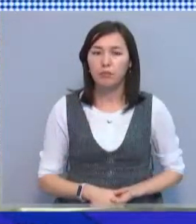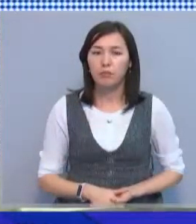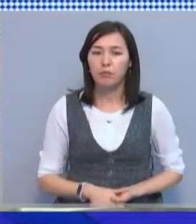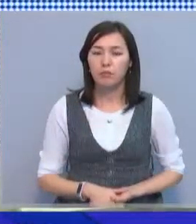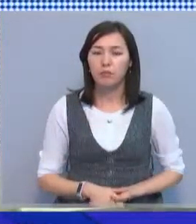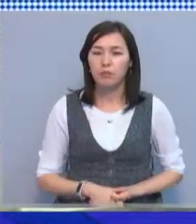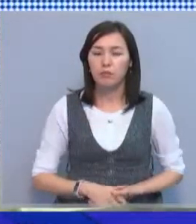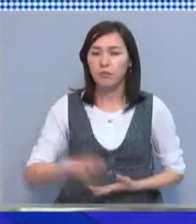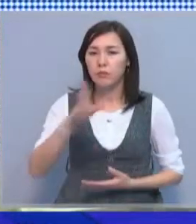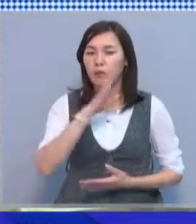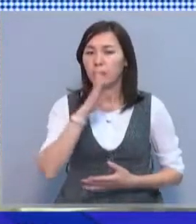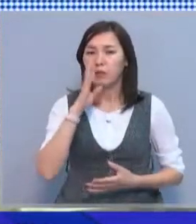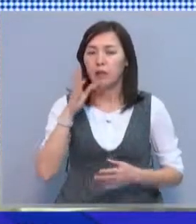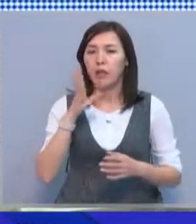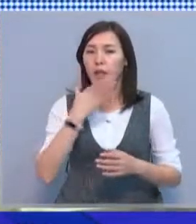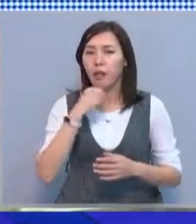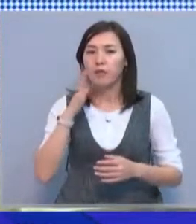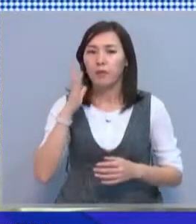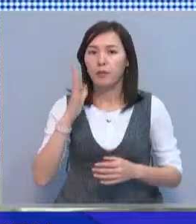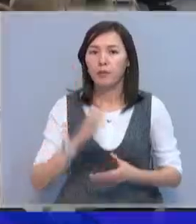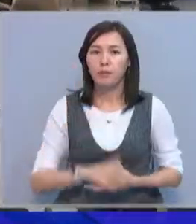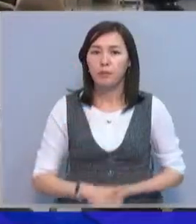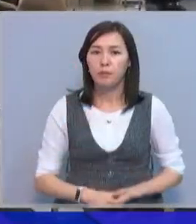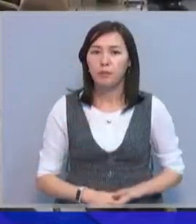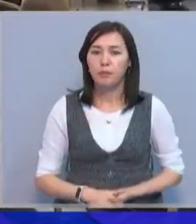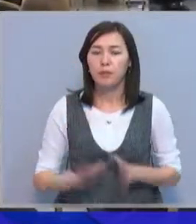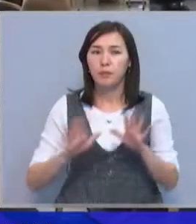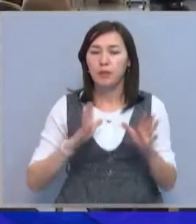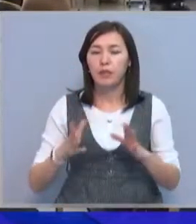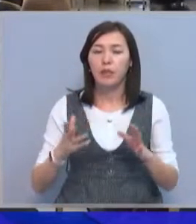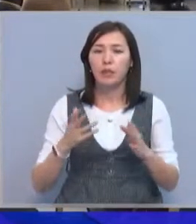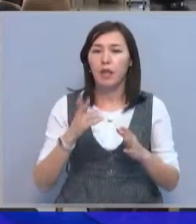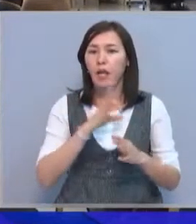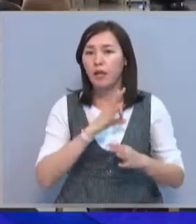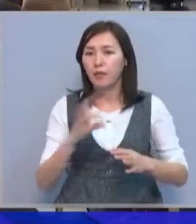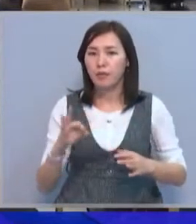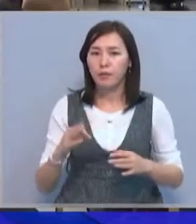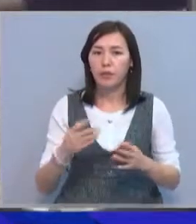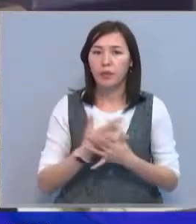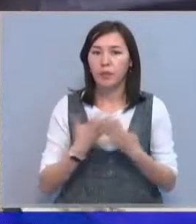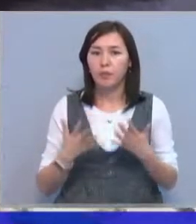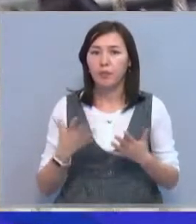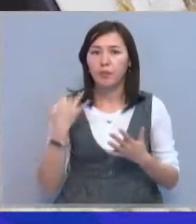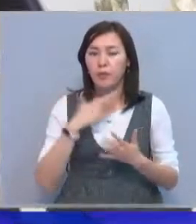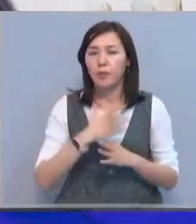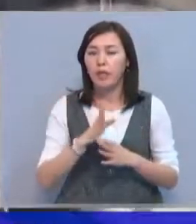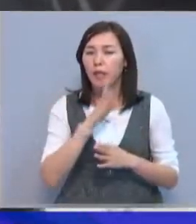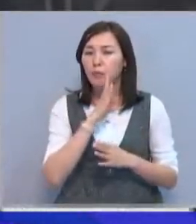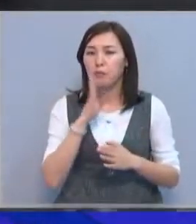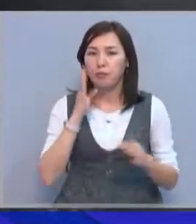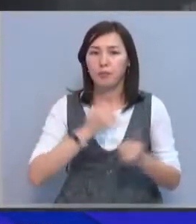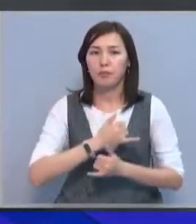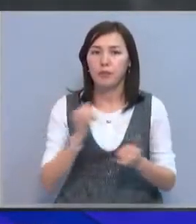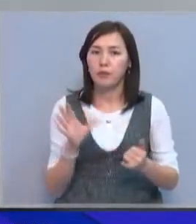келіншектерге барша ел қауымына әдемі болып жарқырап жүріңіздер. Жәрменке жаймасында көздің жауын алатын бұйымдардың көп бөлігі әйелдер